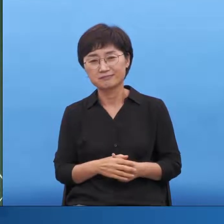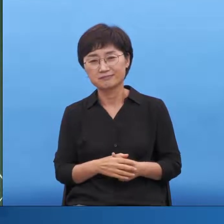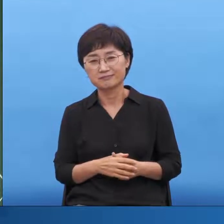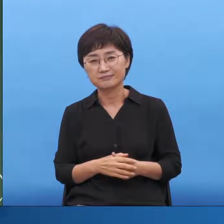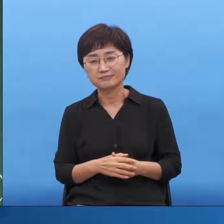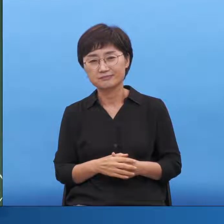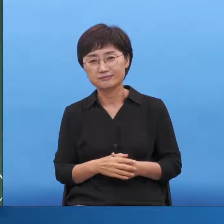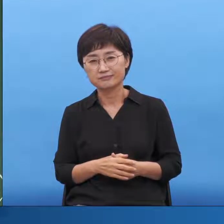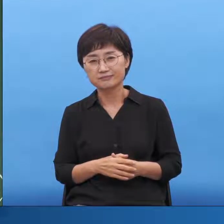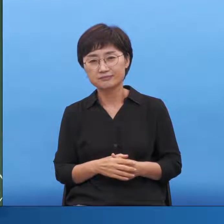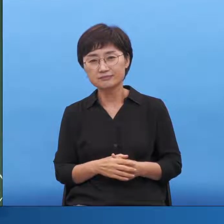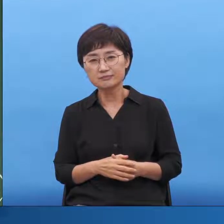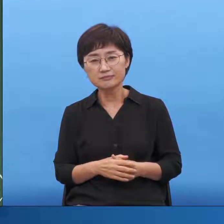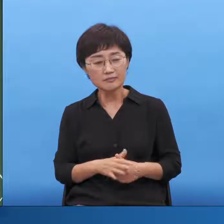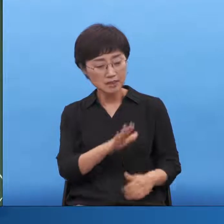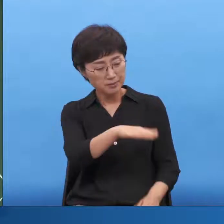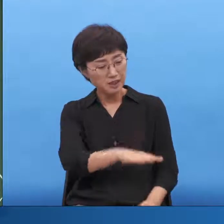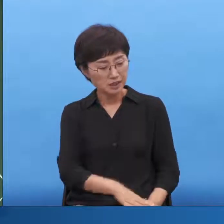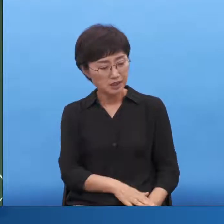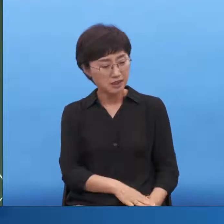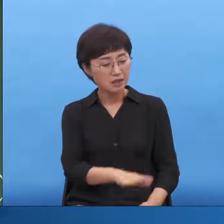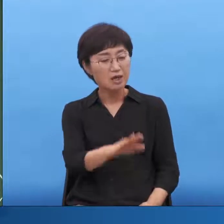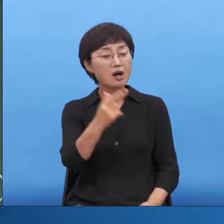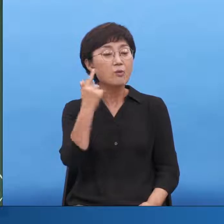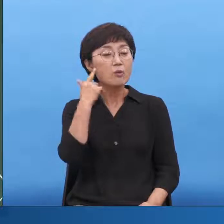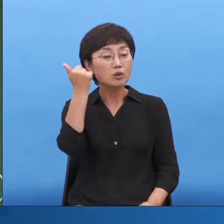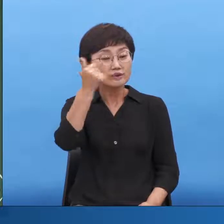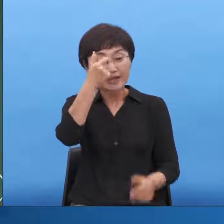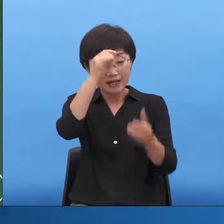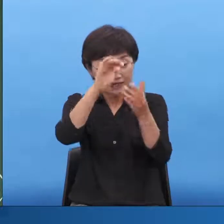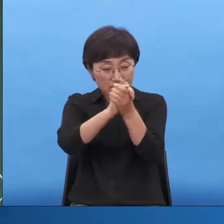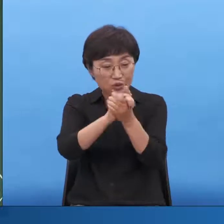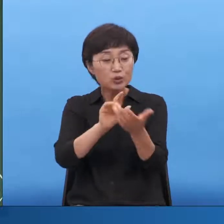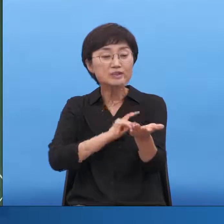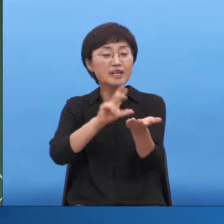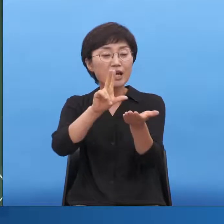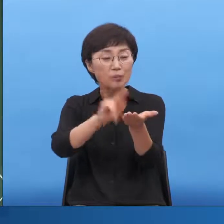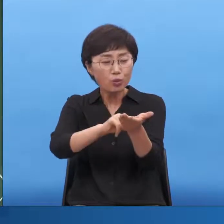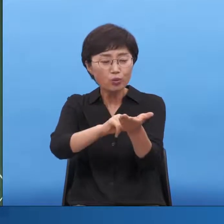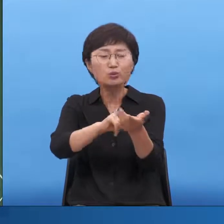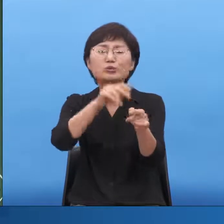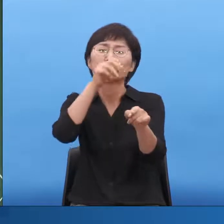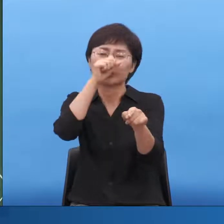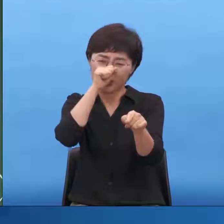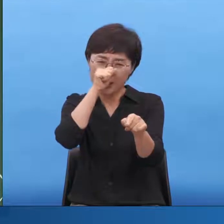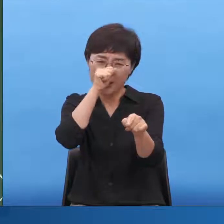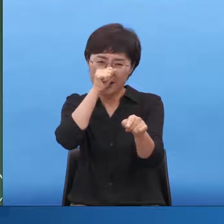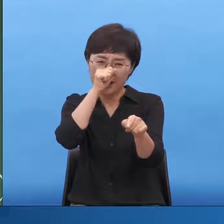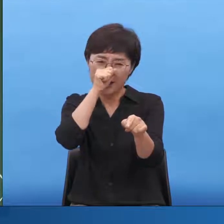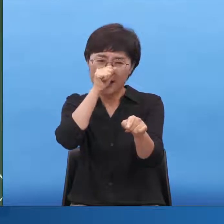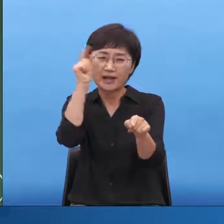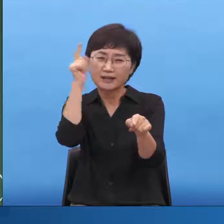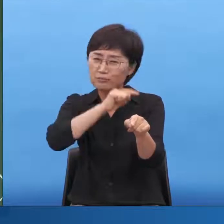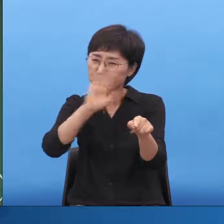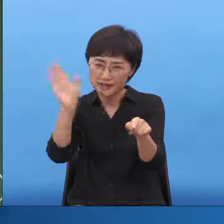其实我们的教会还没有达到那个经济，但是他说要建 RUTC。 그래서 그 목사님 기도 제목 나쁘지 않지 않냐? 기도하다가 응답 오면 지으면 돼요.